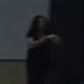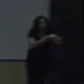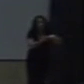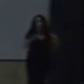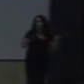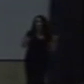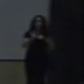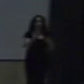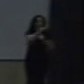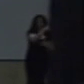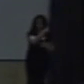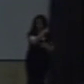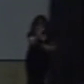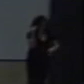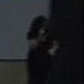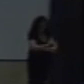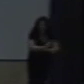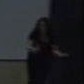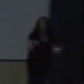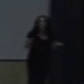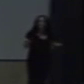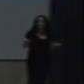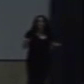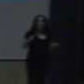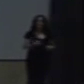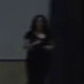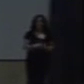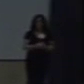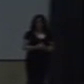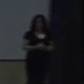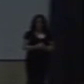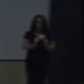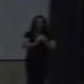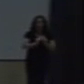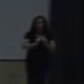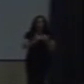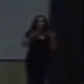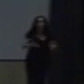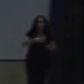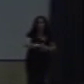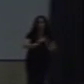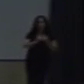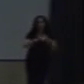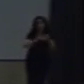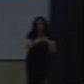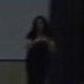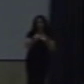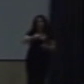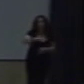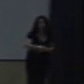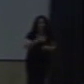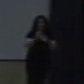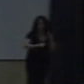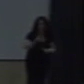que és mentida. No? I això, aquest és el repte, no? De com aquesta immediatesa no ens tapa